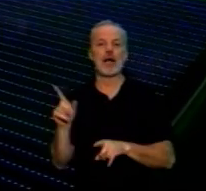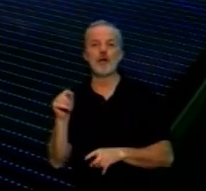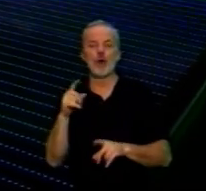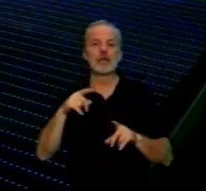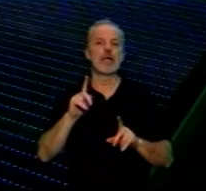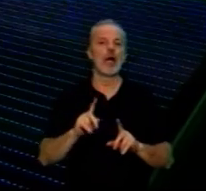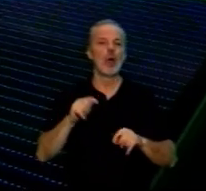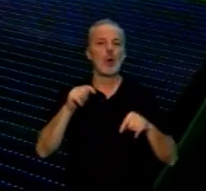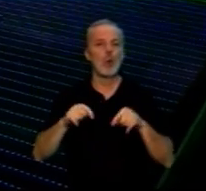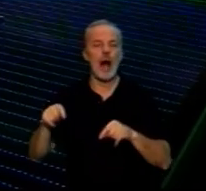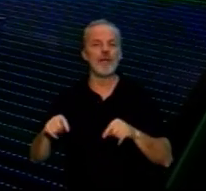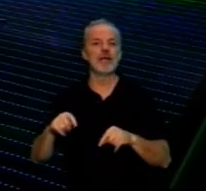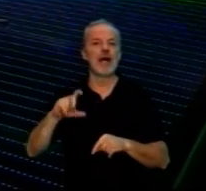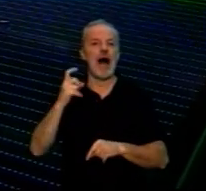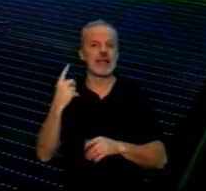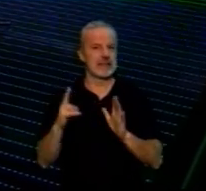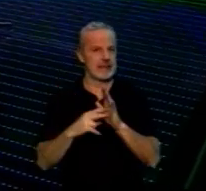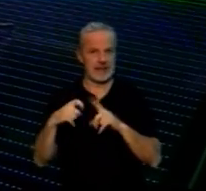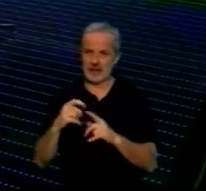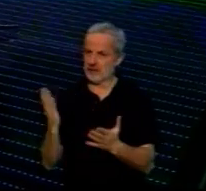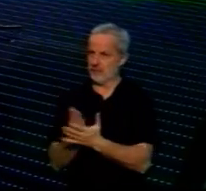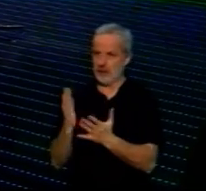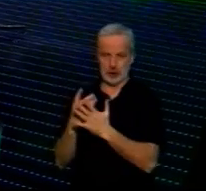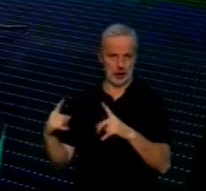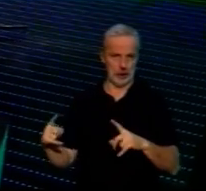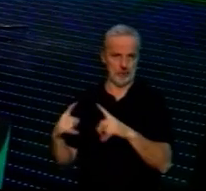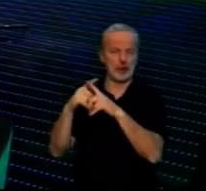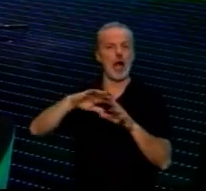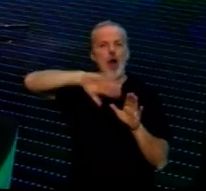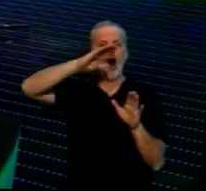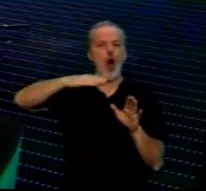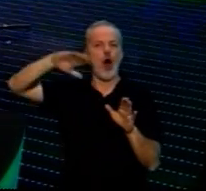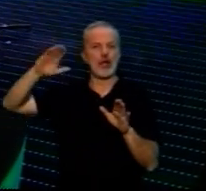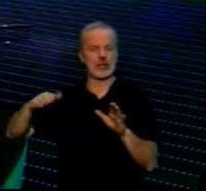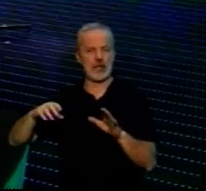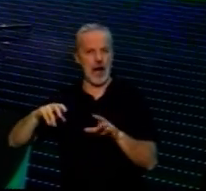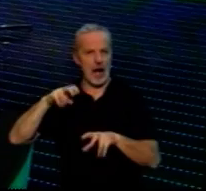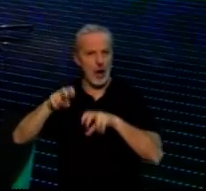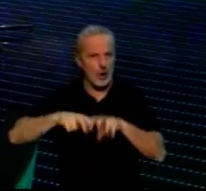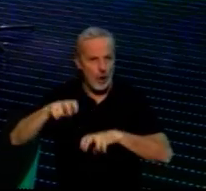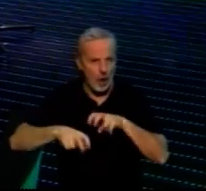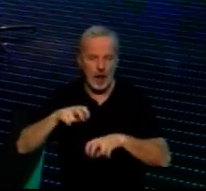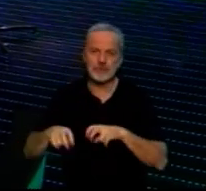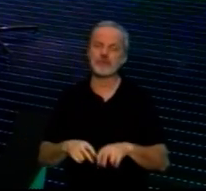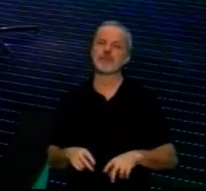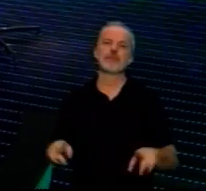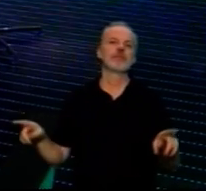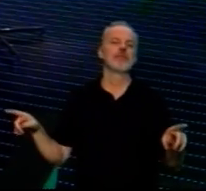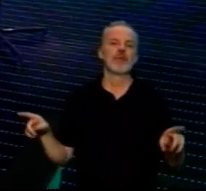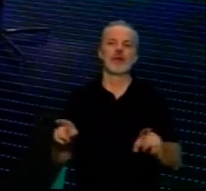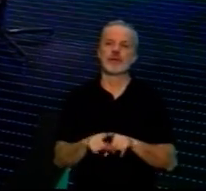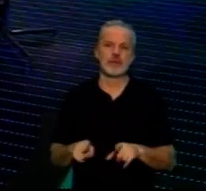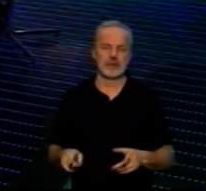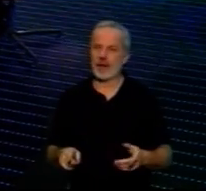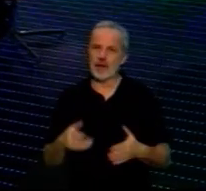Kulhavý, Ondra Cink, to je prostě ta světová extra třída v horských kolech i v dalších disciplínách,